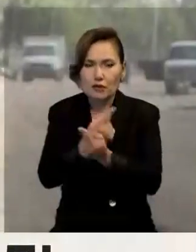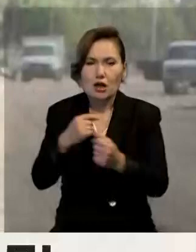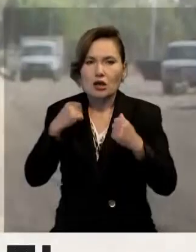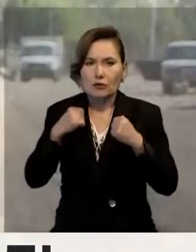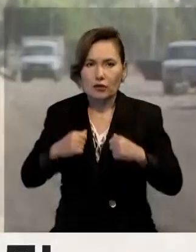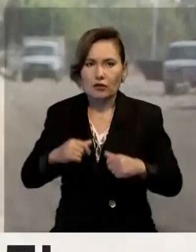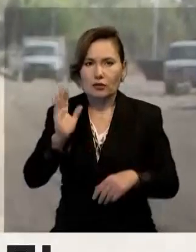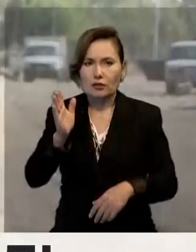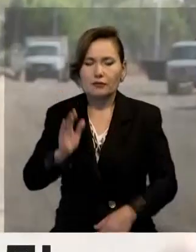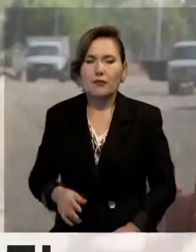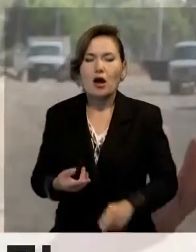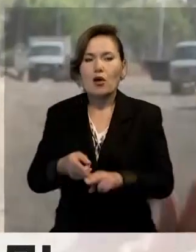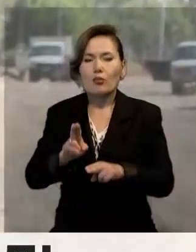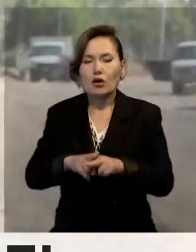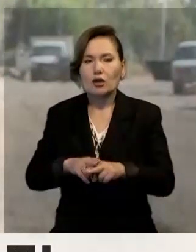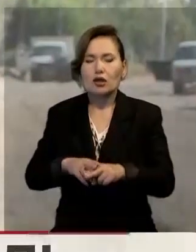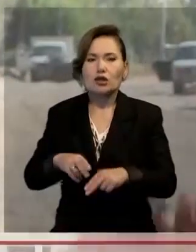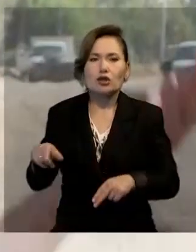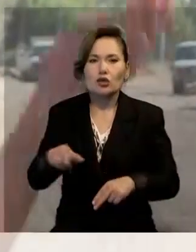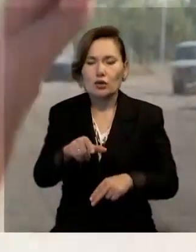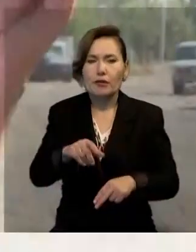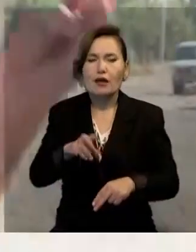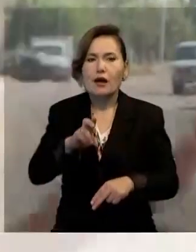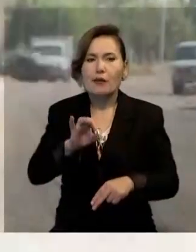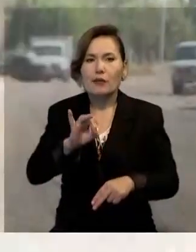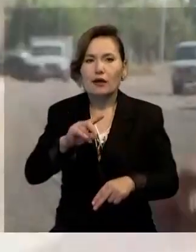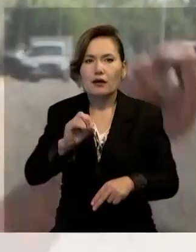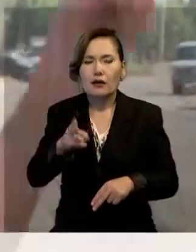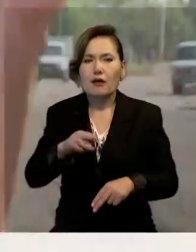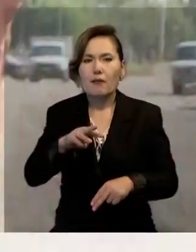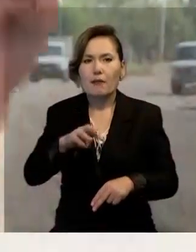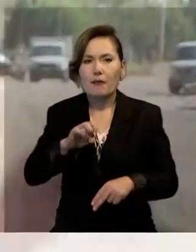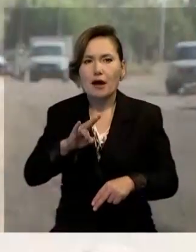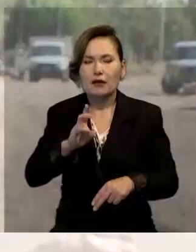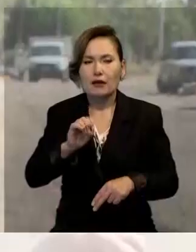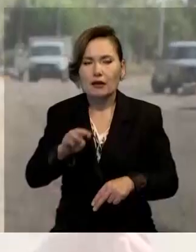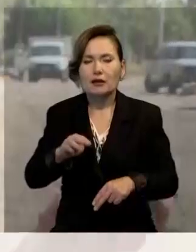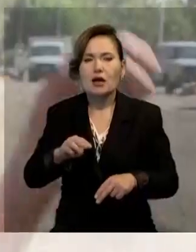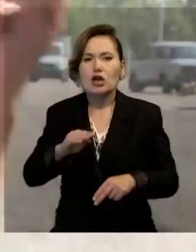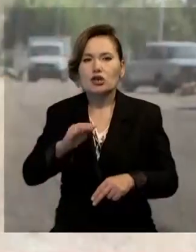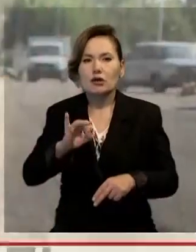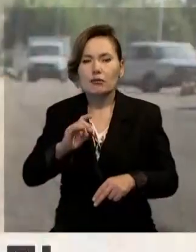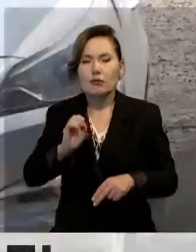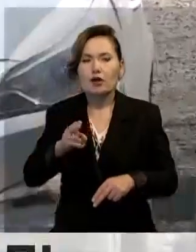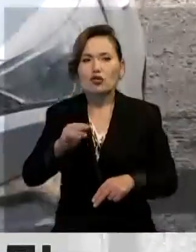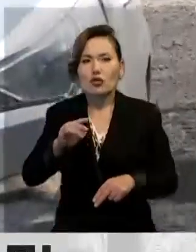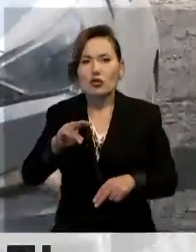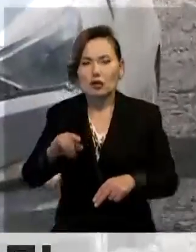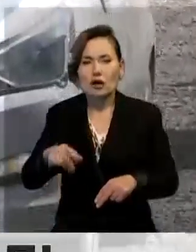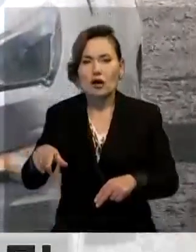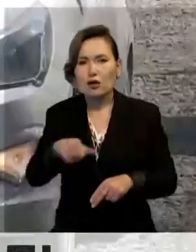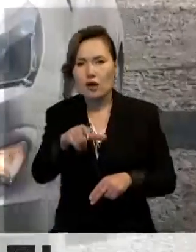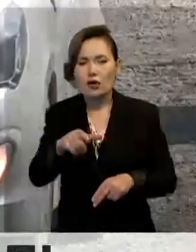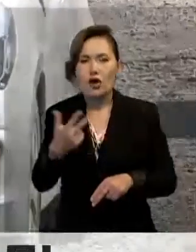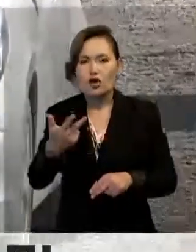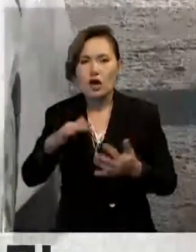Бұл жолмен Бірлік ауылы, Манкент ауылы, Жібек жолы ауылы 3 ауылға шығып кетеді бұл